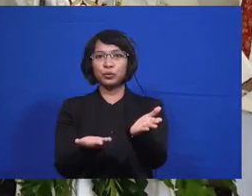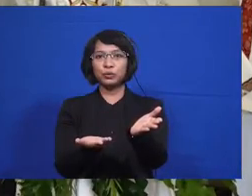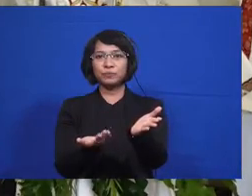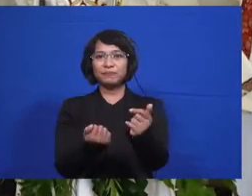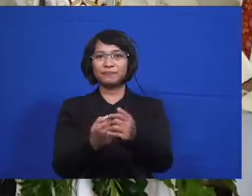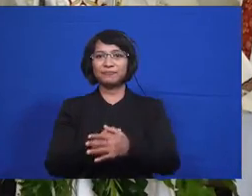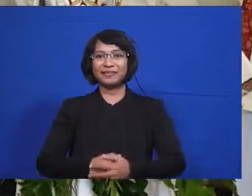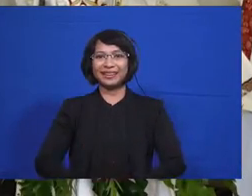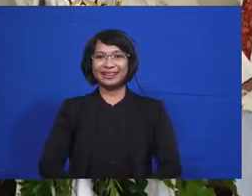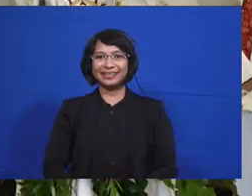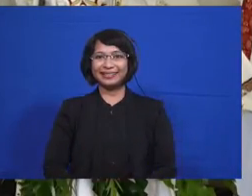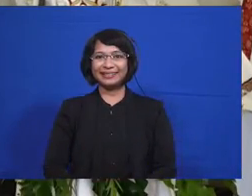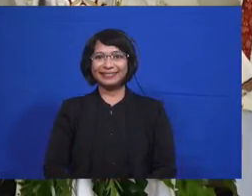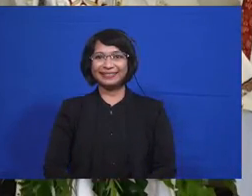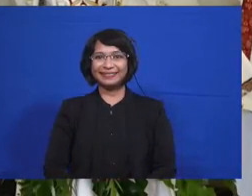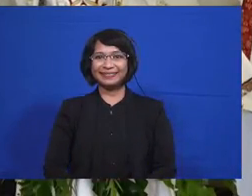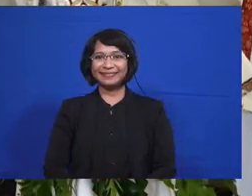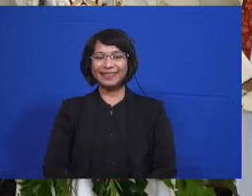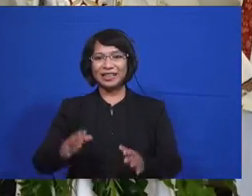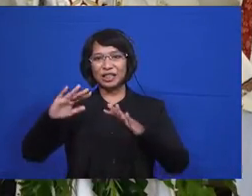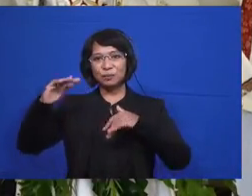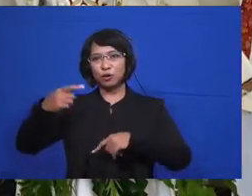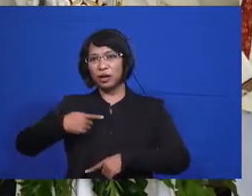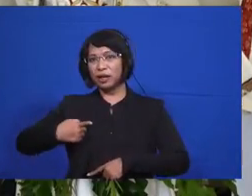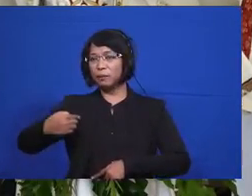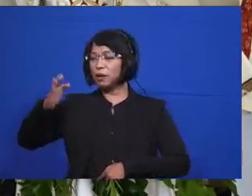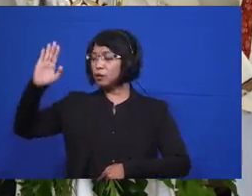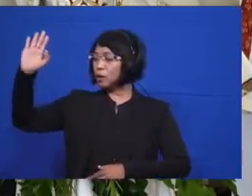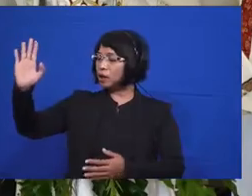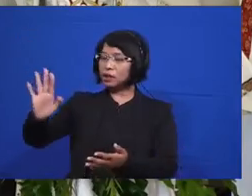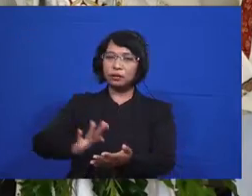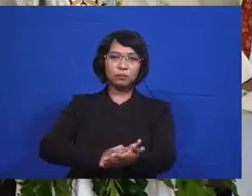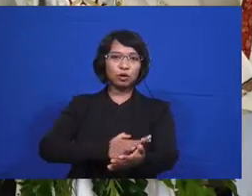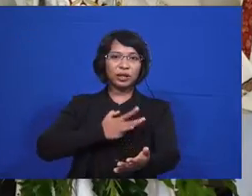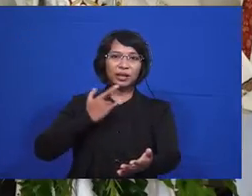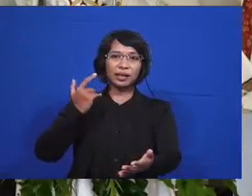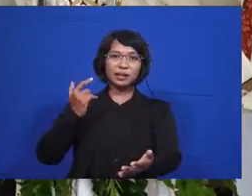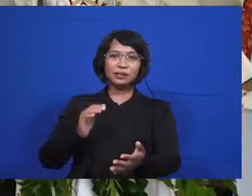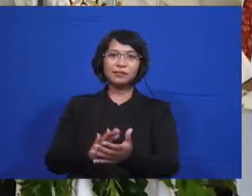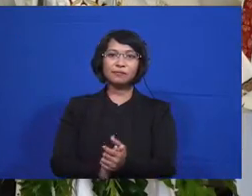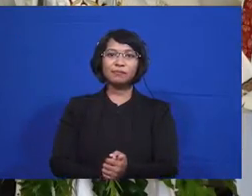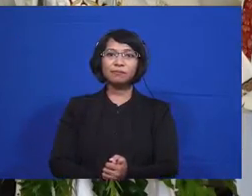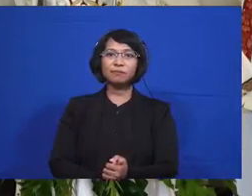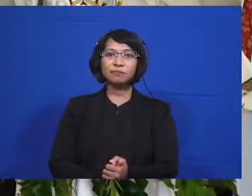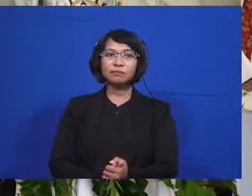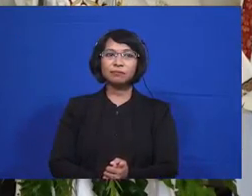bersamamu. Semoga nama Tuhan dimuliakan.